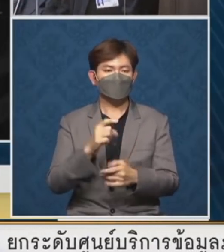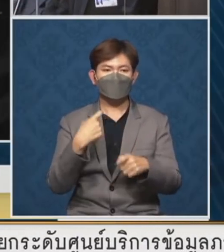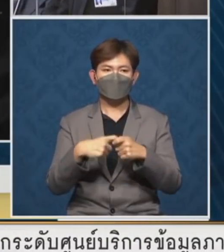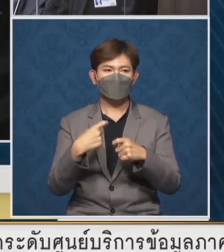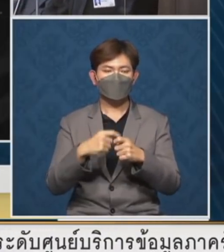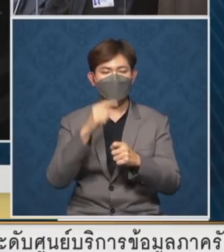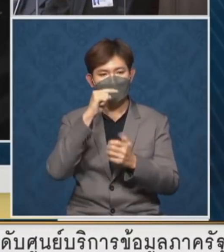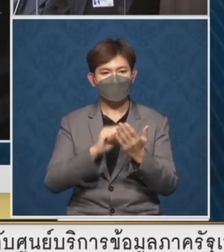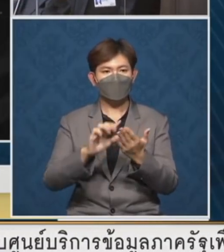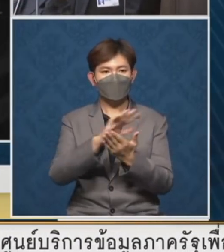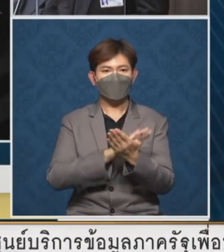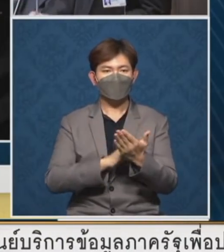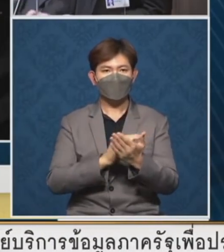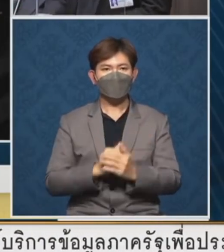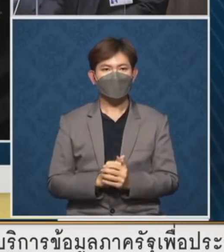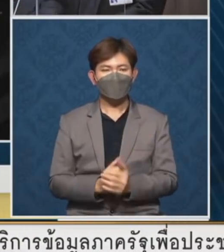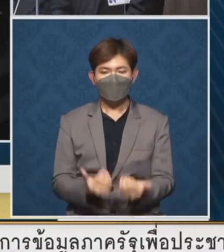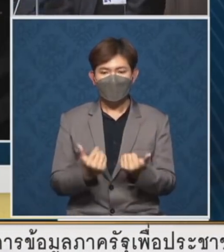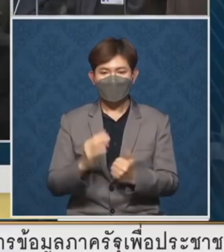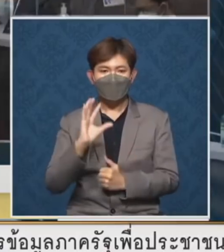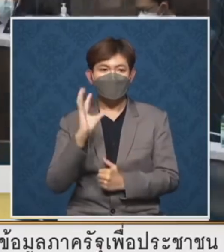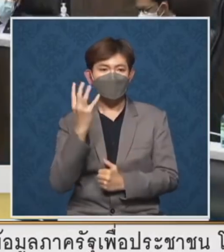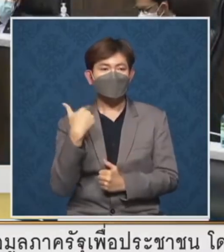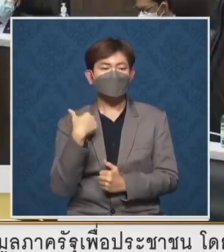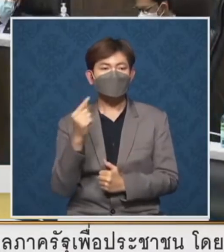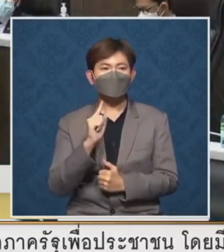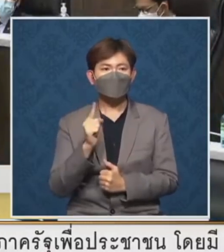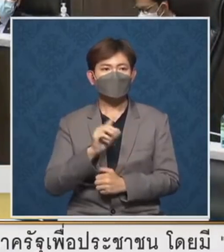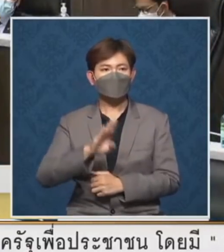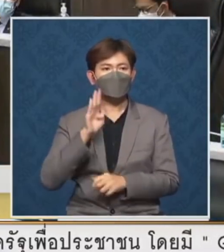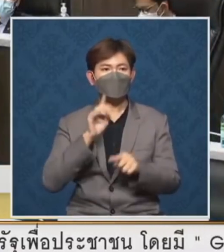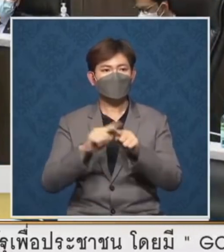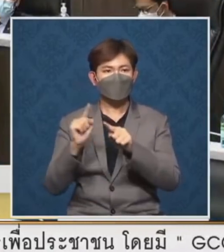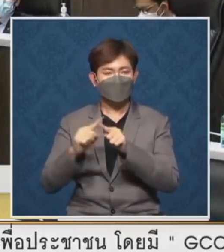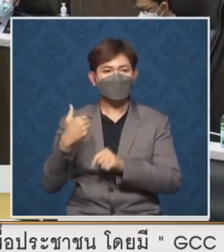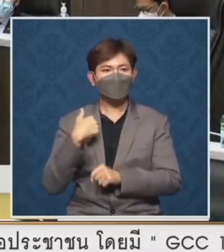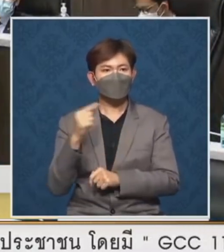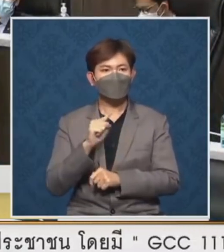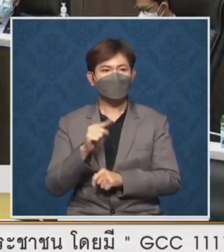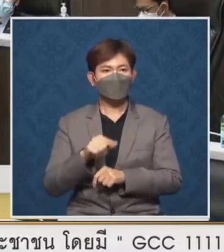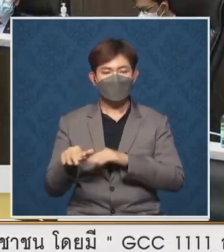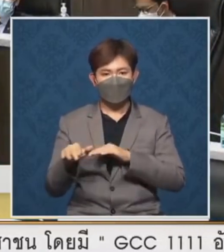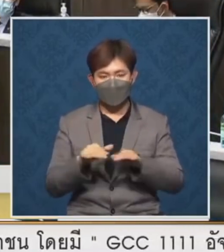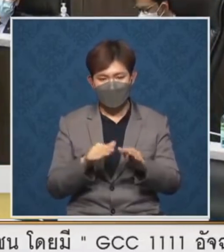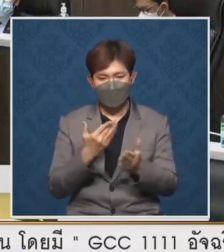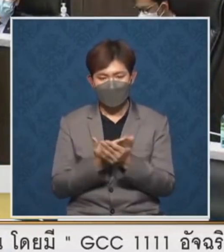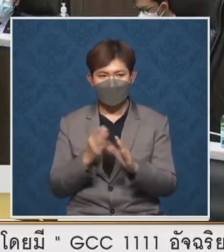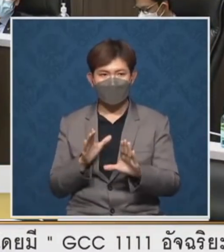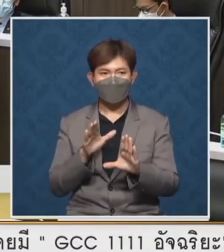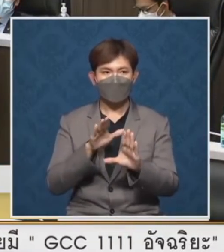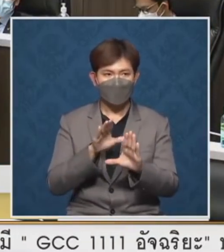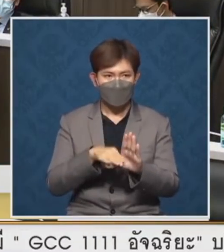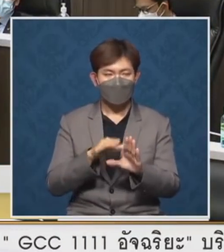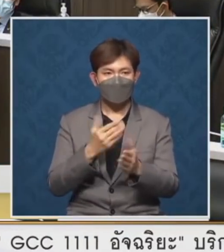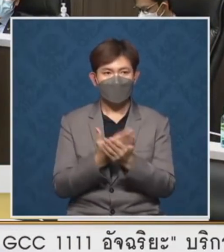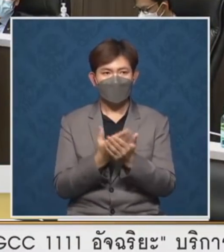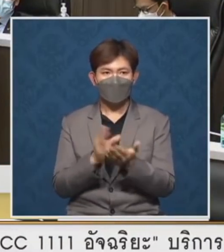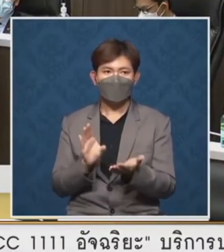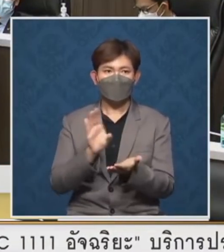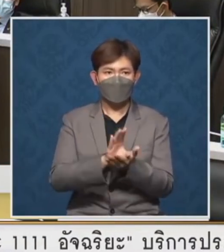ไทยและยุคนี้ทั่วโลกครับมีบริษัทเวนเจอร์แคปิตอลที่พร้อมลงทุนกับสตาร์ทอัพที่มีศักยภาพมี